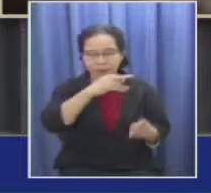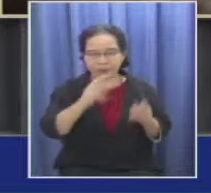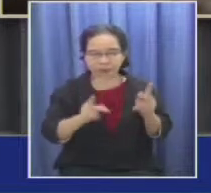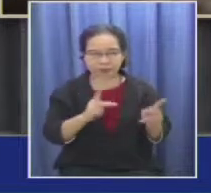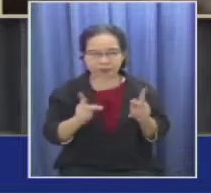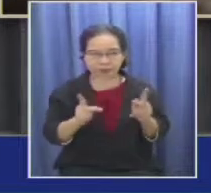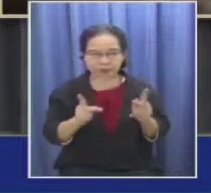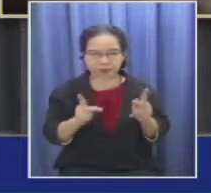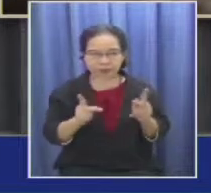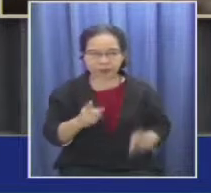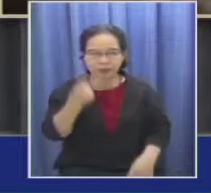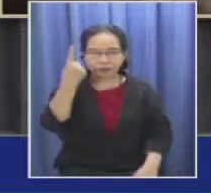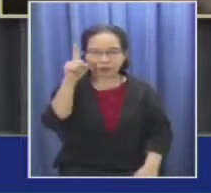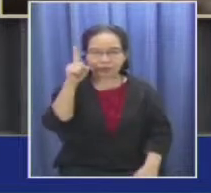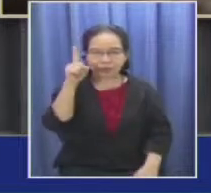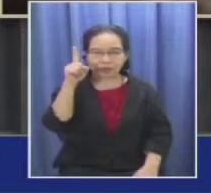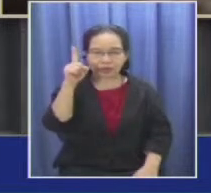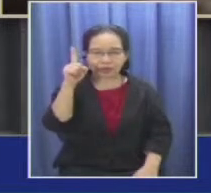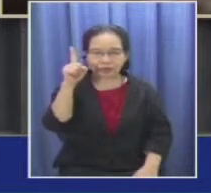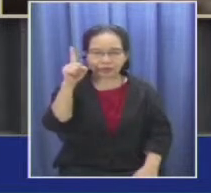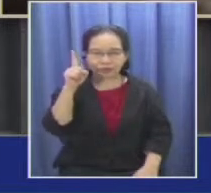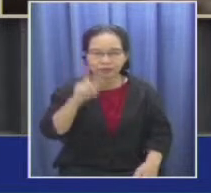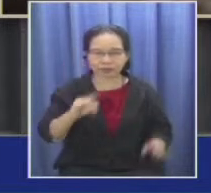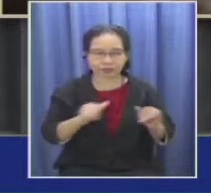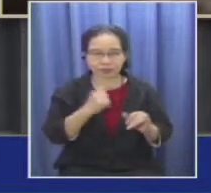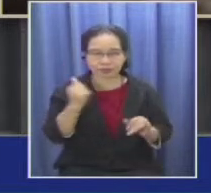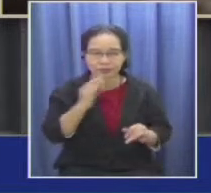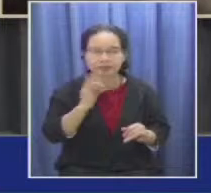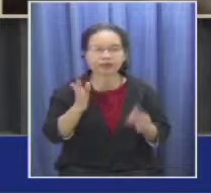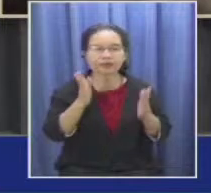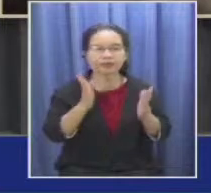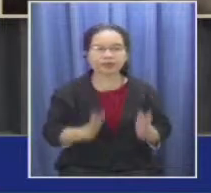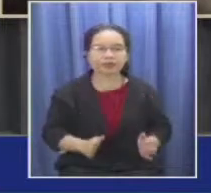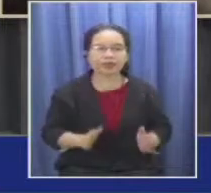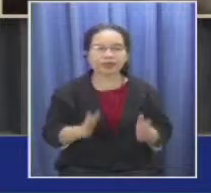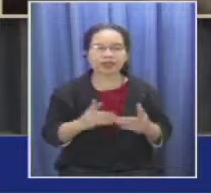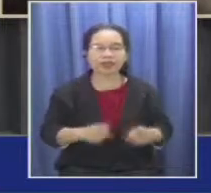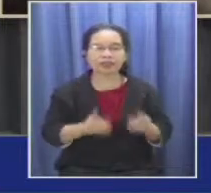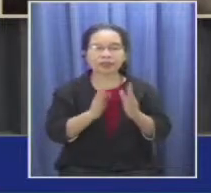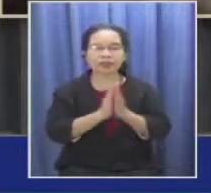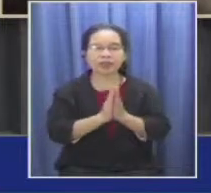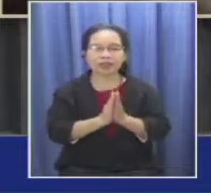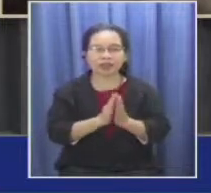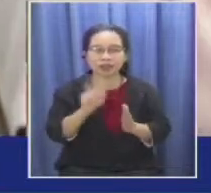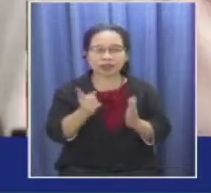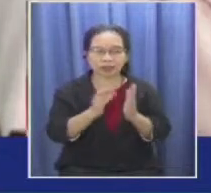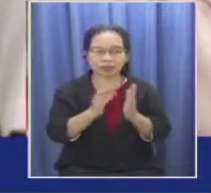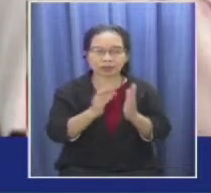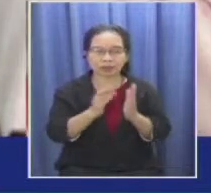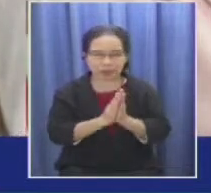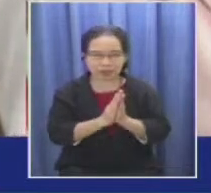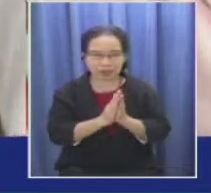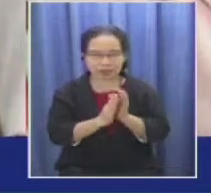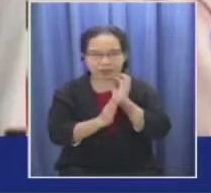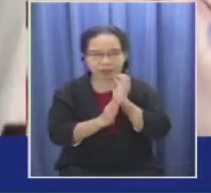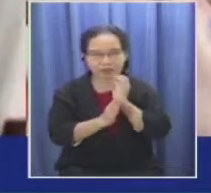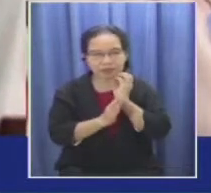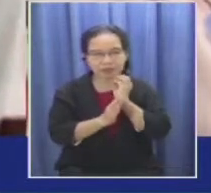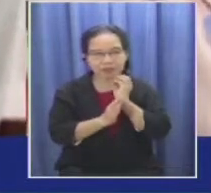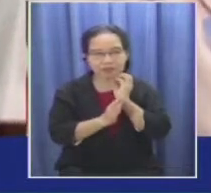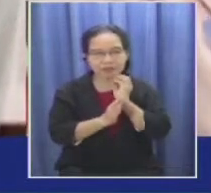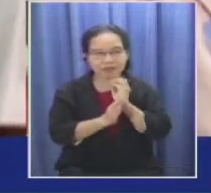na wo fa wo kunu achi a wo so bompa ya o hwa den ne beto mema men na ho kran so da ye